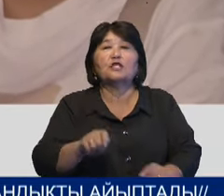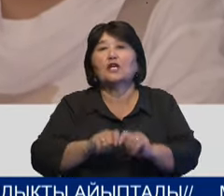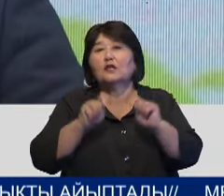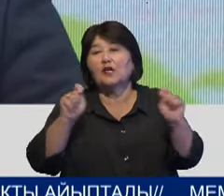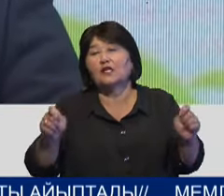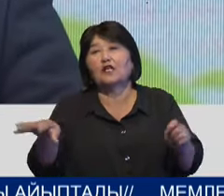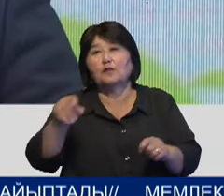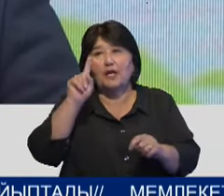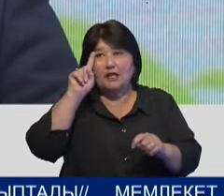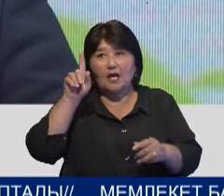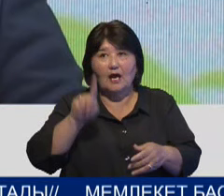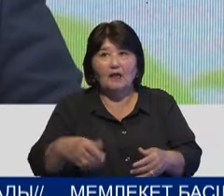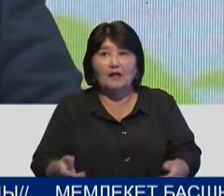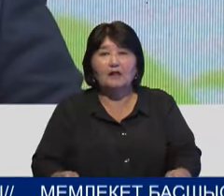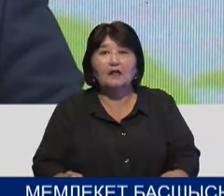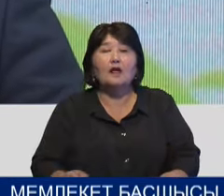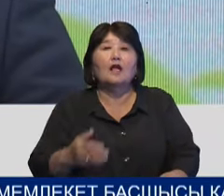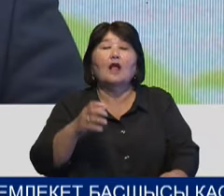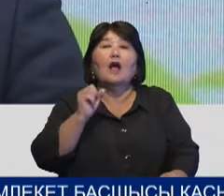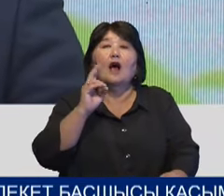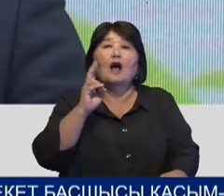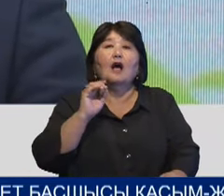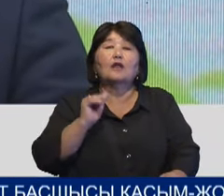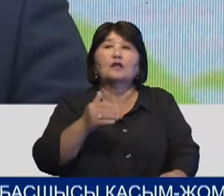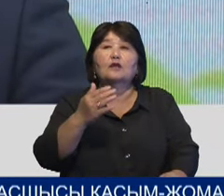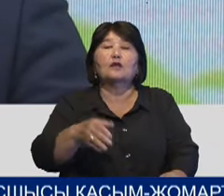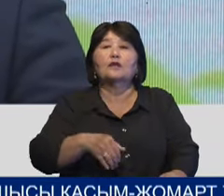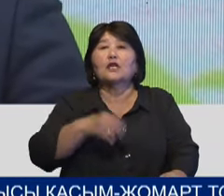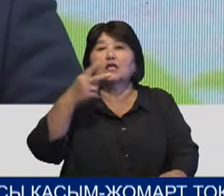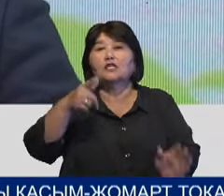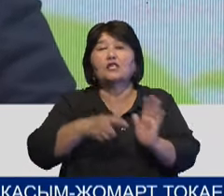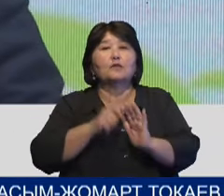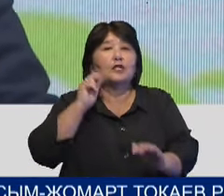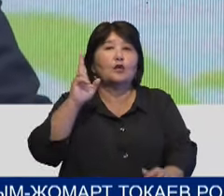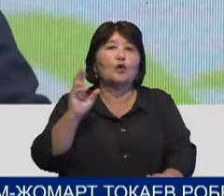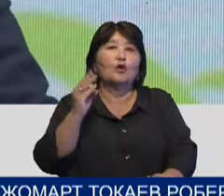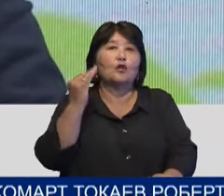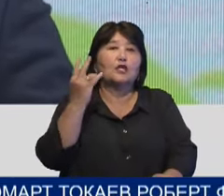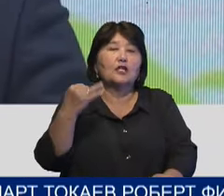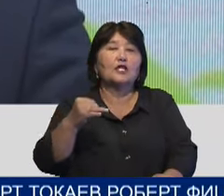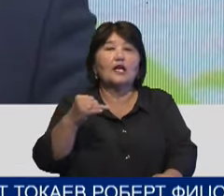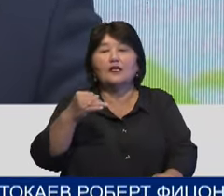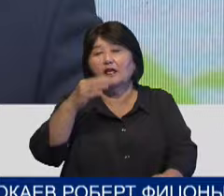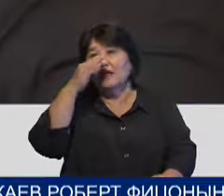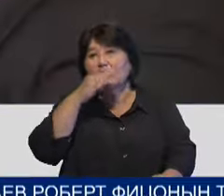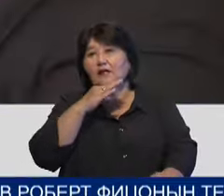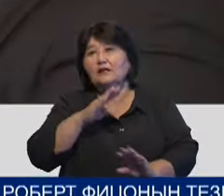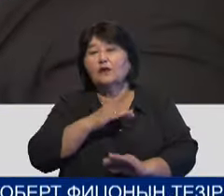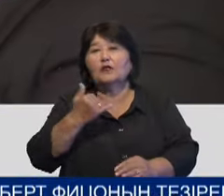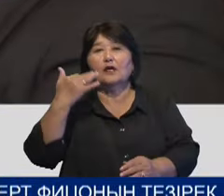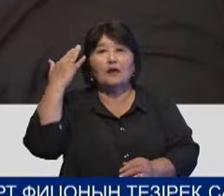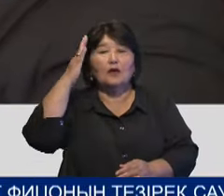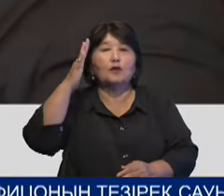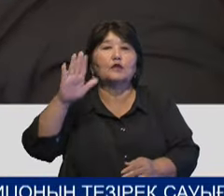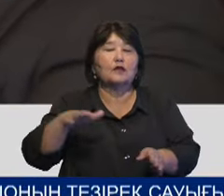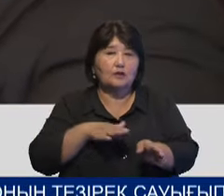әмбеге аян. Арнұр бар ғұмырын 27 жаста өмірден өткен әкесі Көшенейдің алға қойған арман мақсаттарын жүзеге асыруға